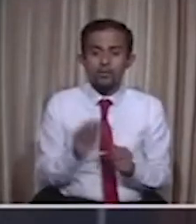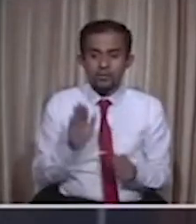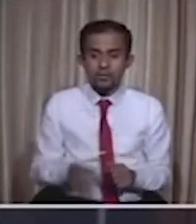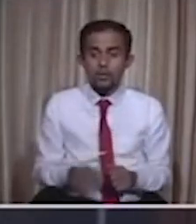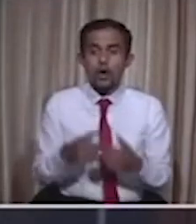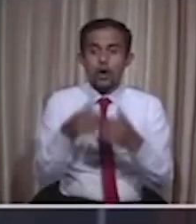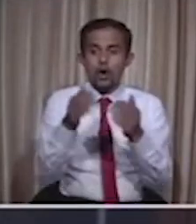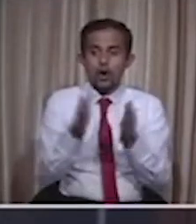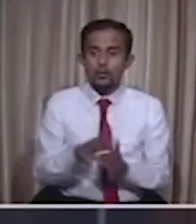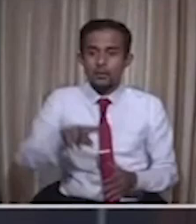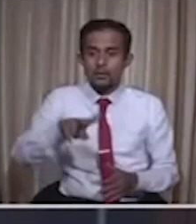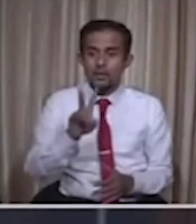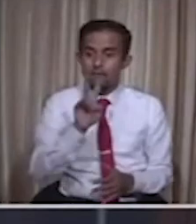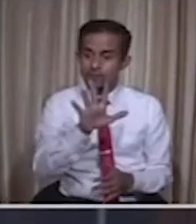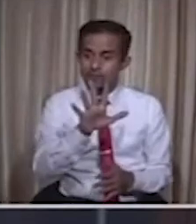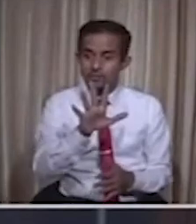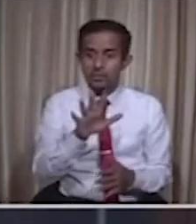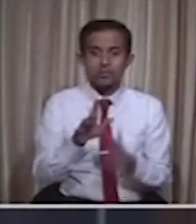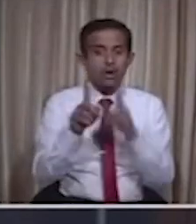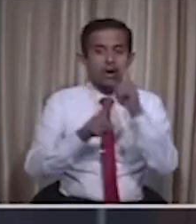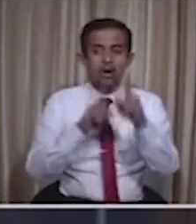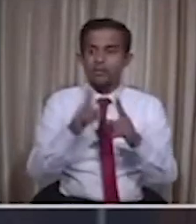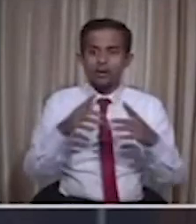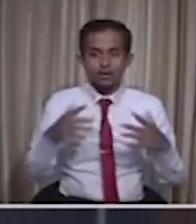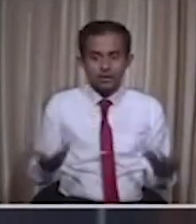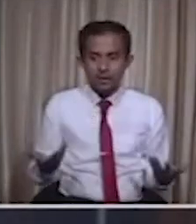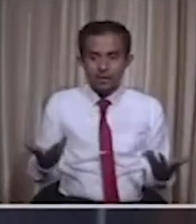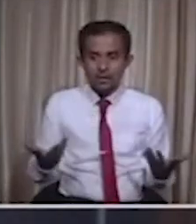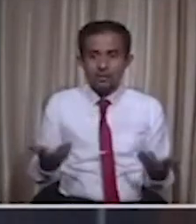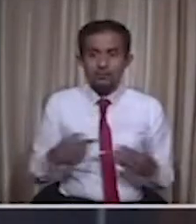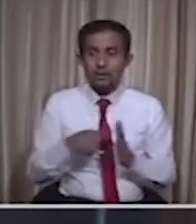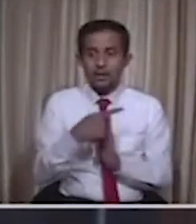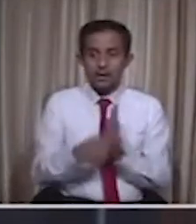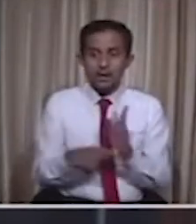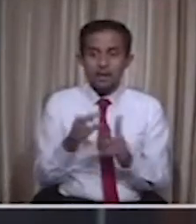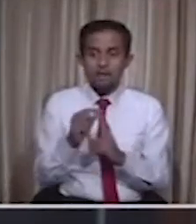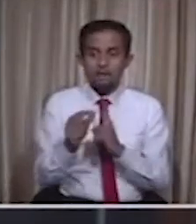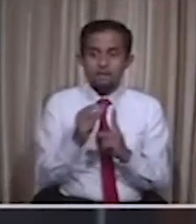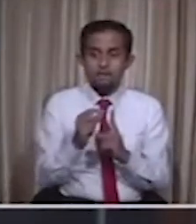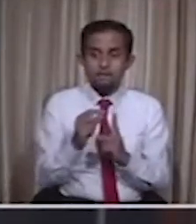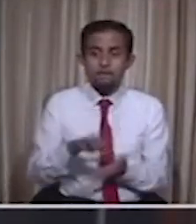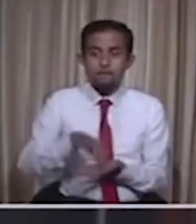හැමෝම දෙවිලි බය නිසා මම මීට වැඩිය කතා කරන්නේ නැහැ මේ රටේ මේ පාර්ලිමේන්තු